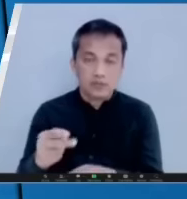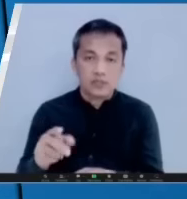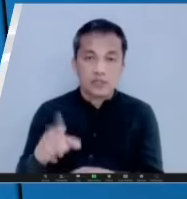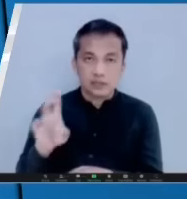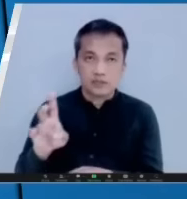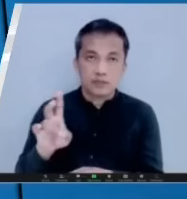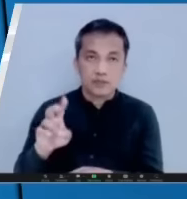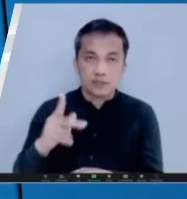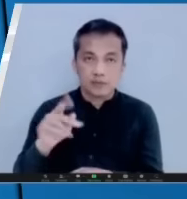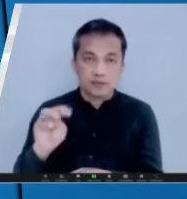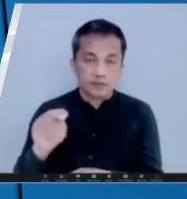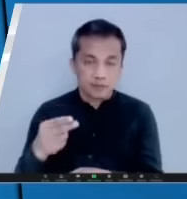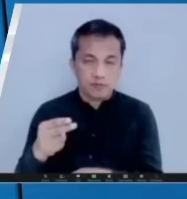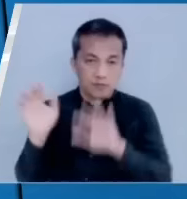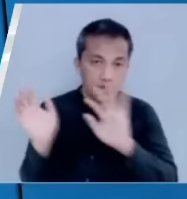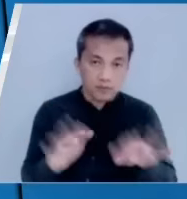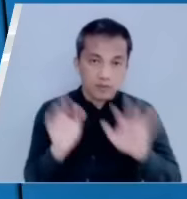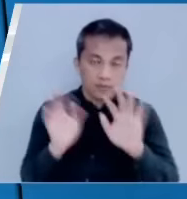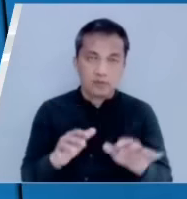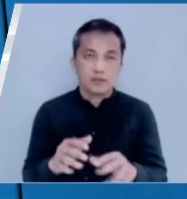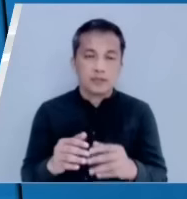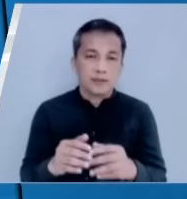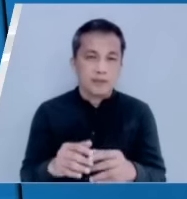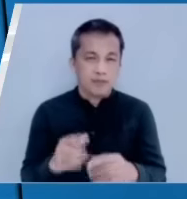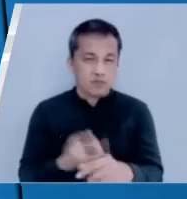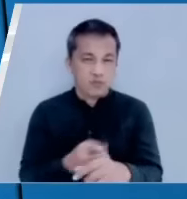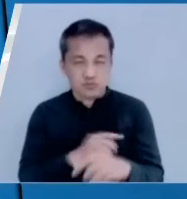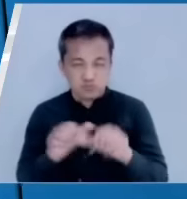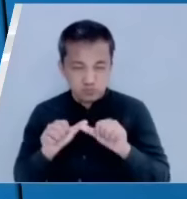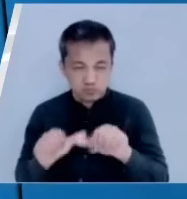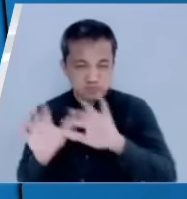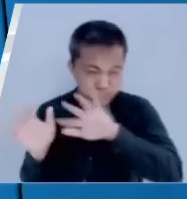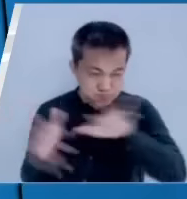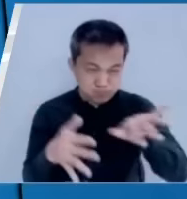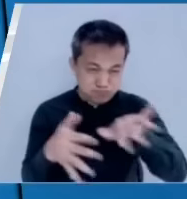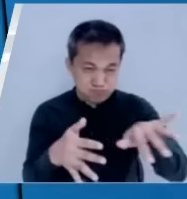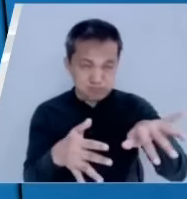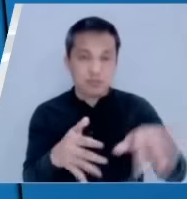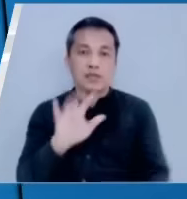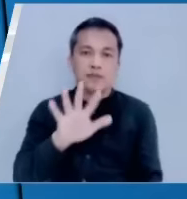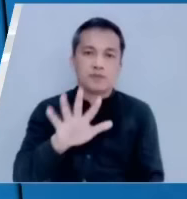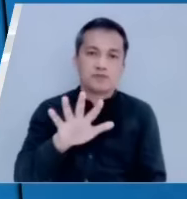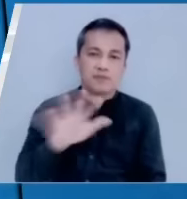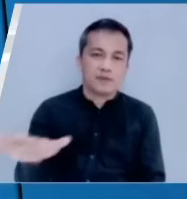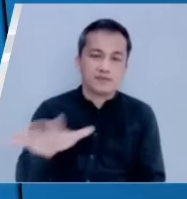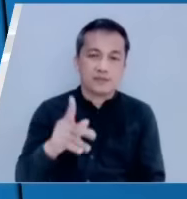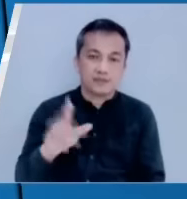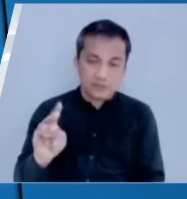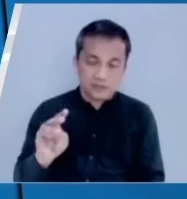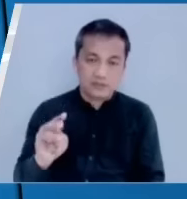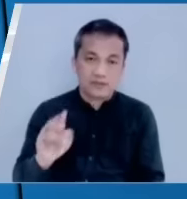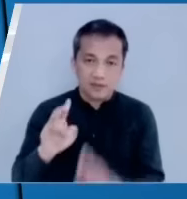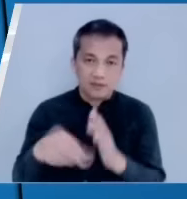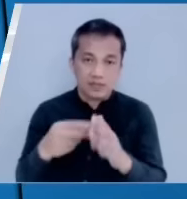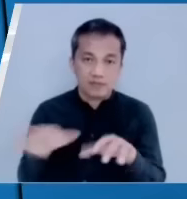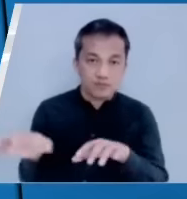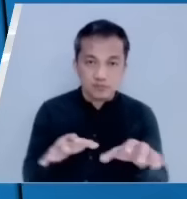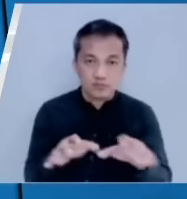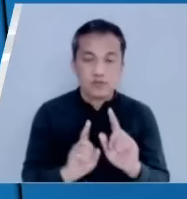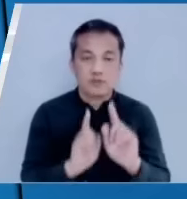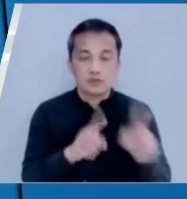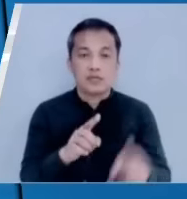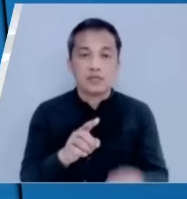naman yung pagbugso. Yung po maximum sustained winds po nito nasa 55 kilometers per hour and then yung paggalaw naman po nito pa southwest